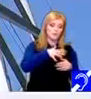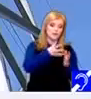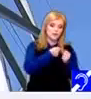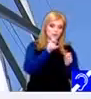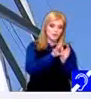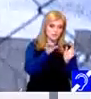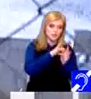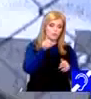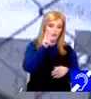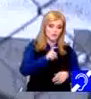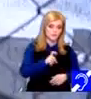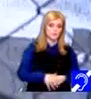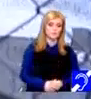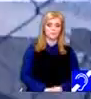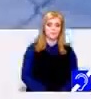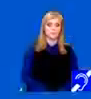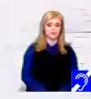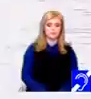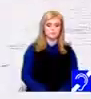că cetățenii nu vor plăti tarife mai mari.